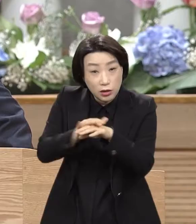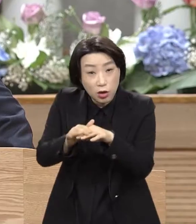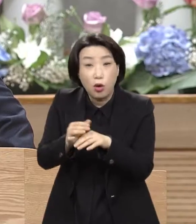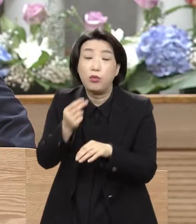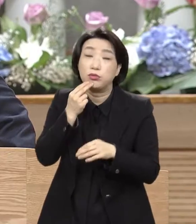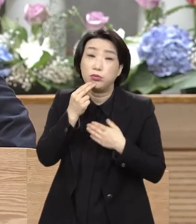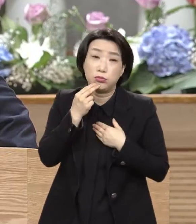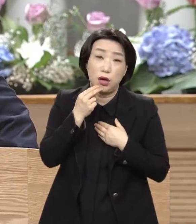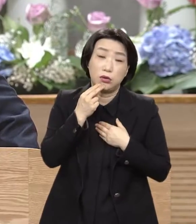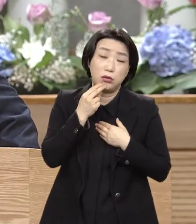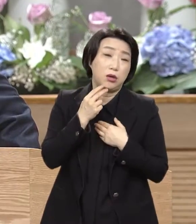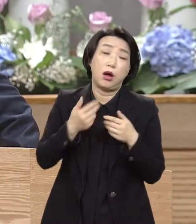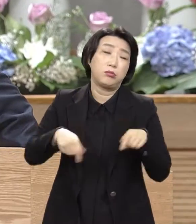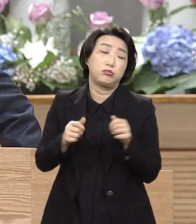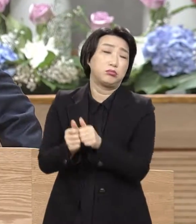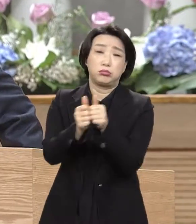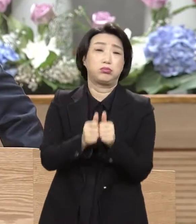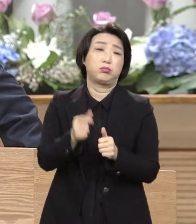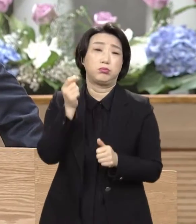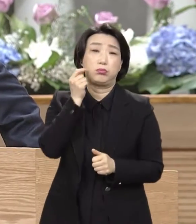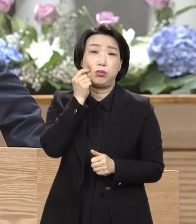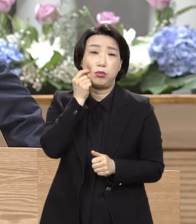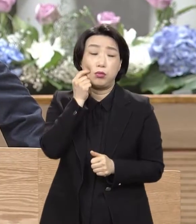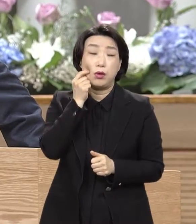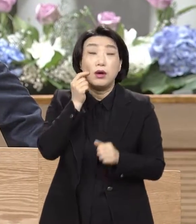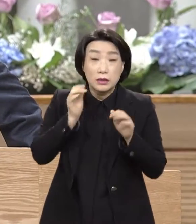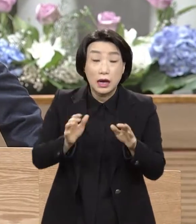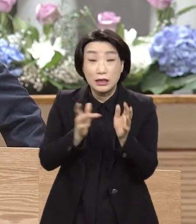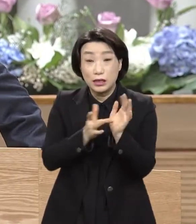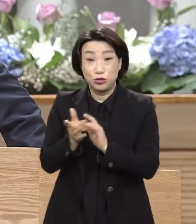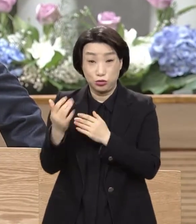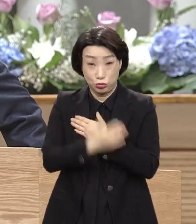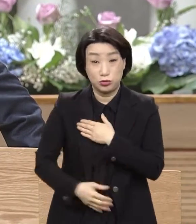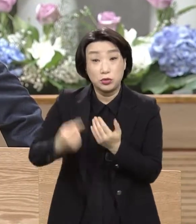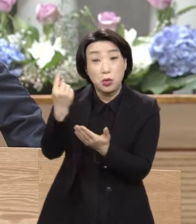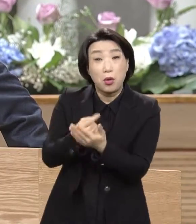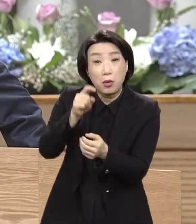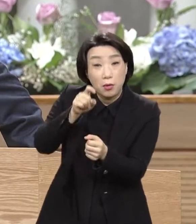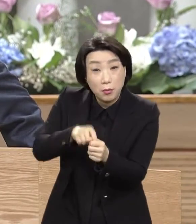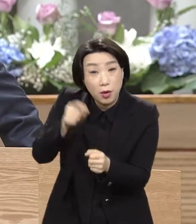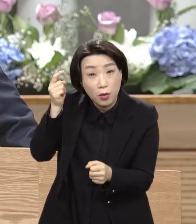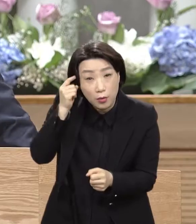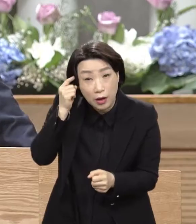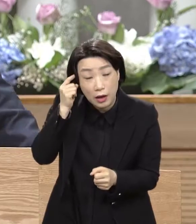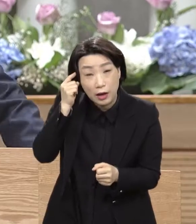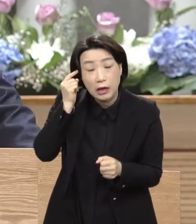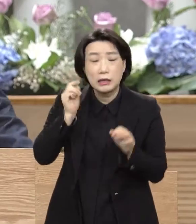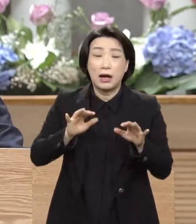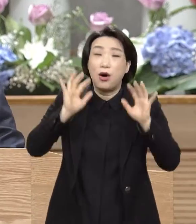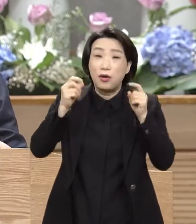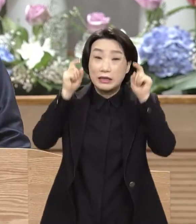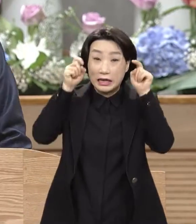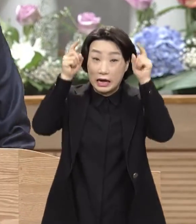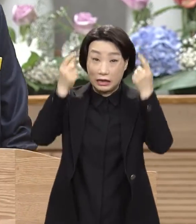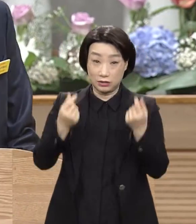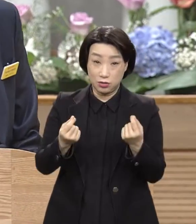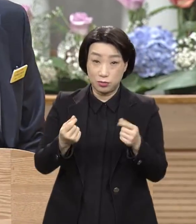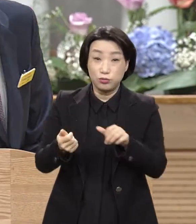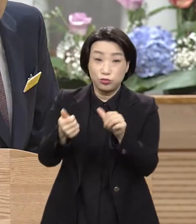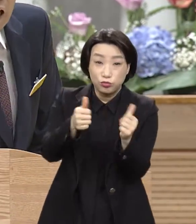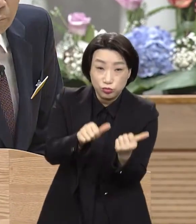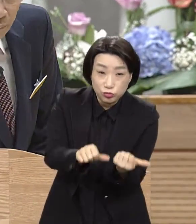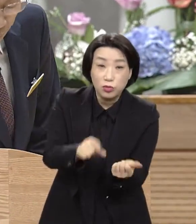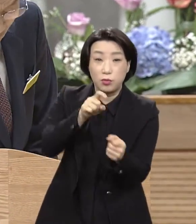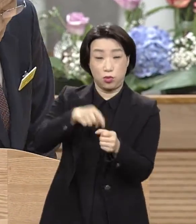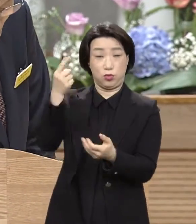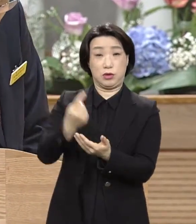않으면 함께 있을 수 없기 때문에 그는 육신을 입고 온 것은 어린 양처럼 죽으러